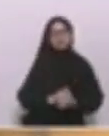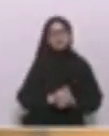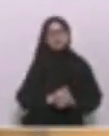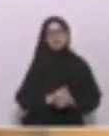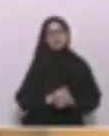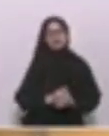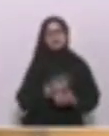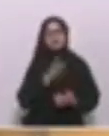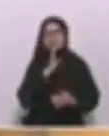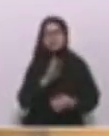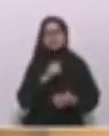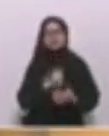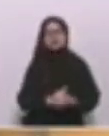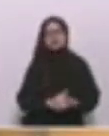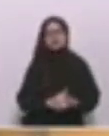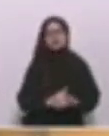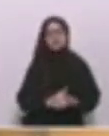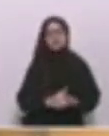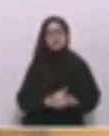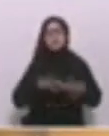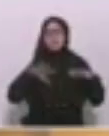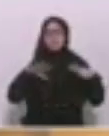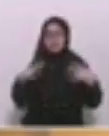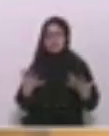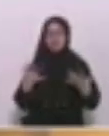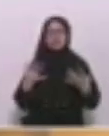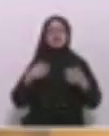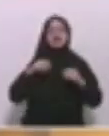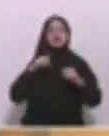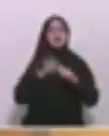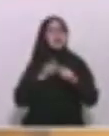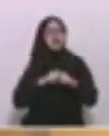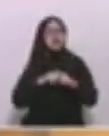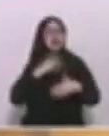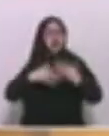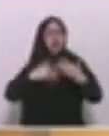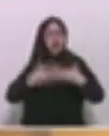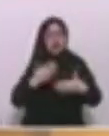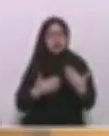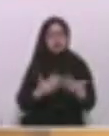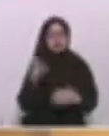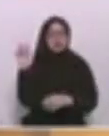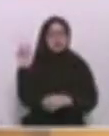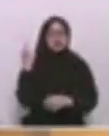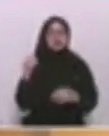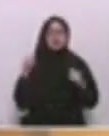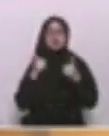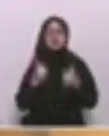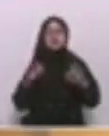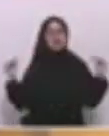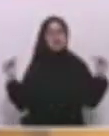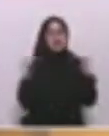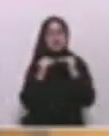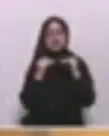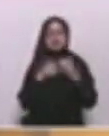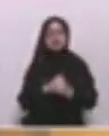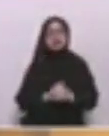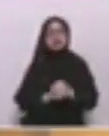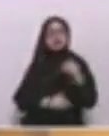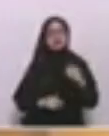pada prinsipnya adalah bagaimana menciptakan tata kelola pemerintah yang baik dan adil dan kemudian